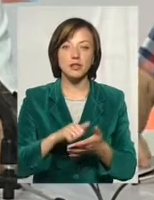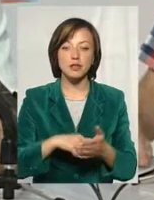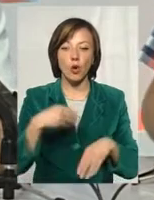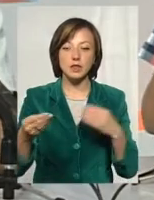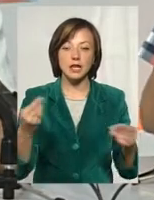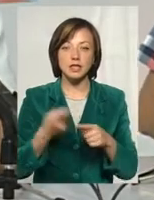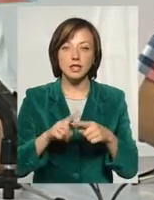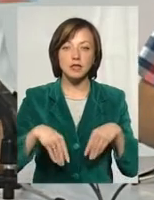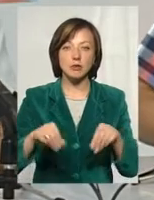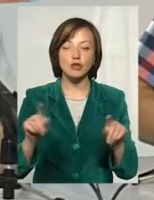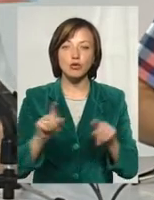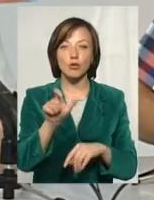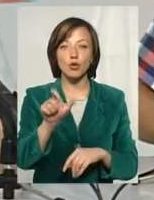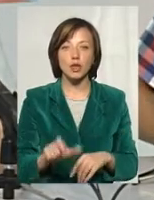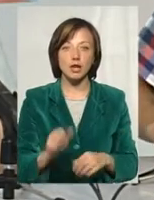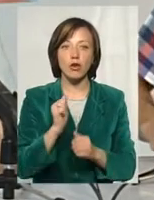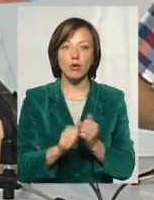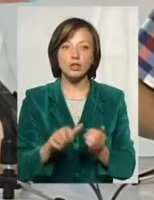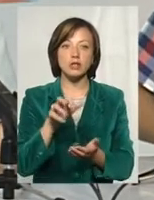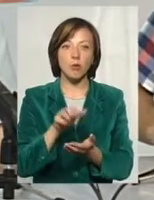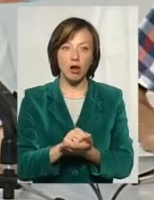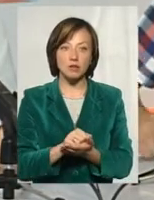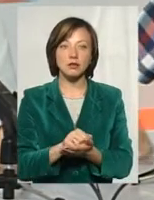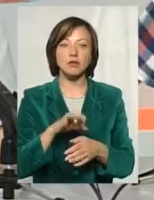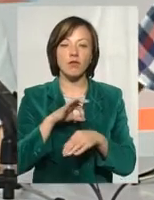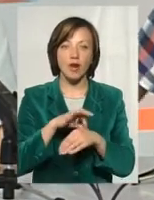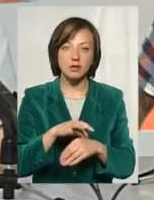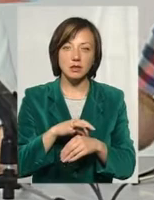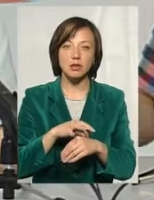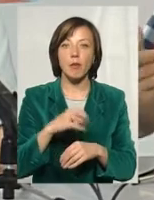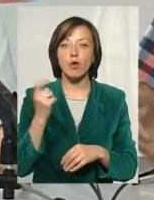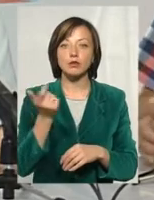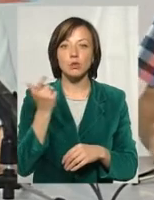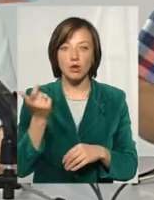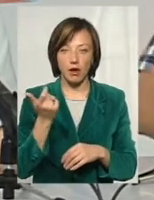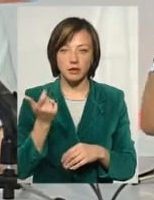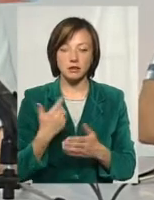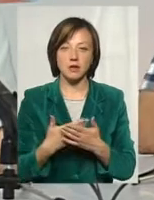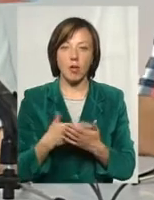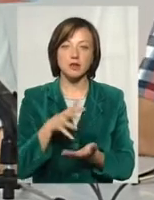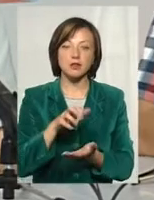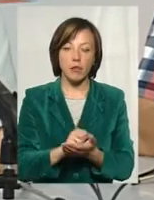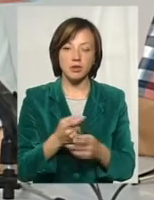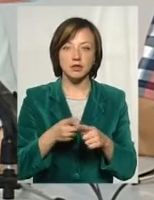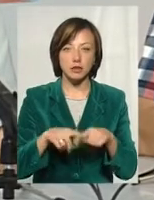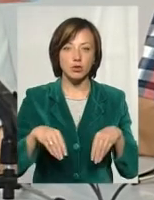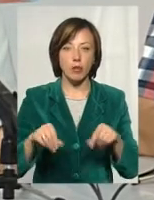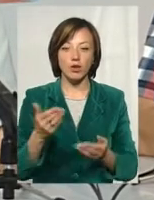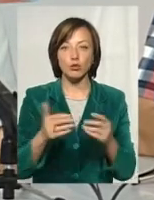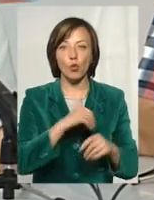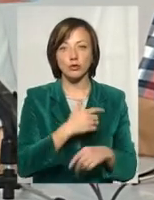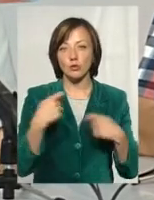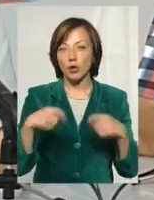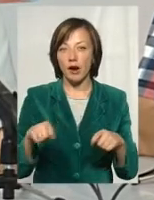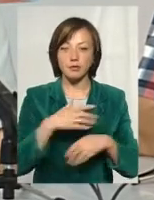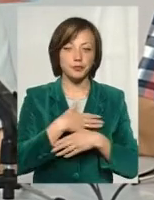роздачі цієї землі для того, щоб людина кожна займалася веденням господарства там, да? Займалася цією землею. Якщо ти хочеш її продати,